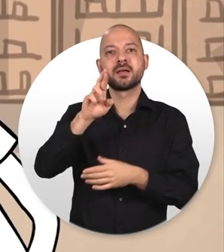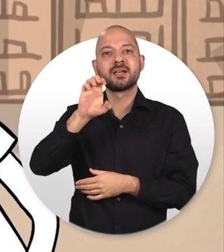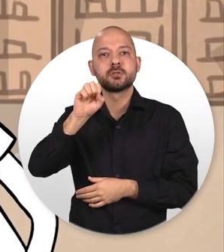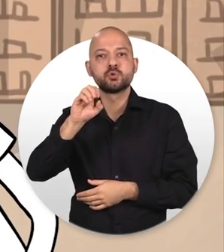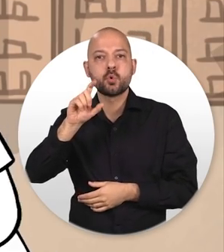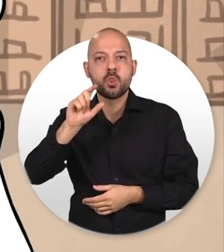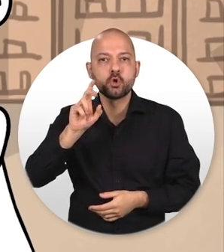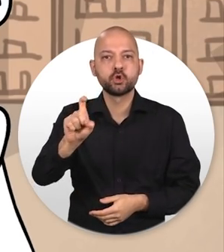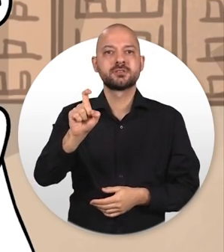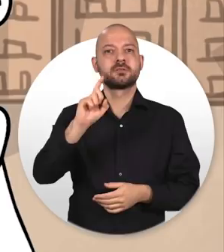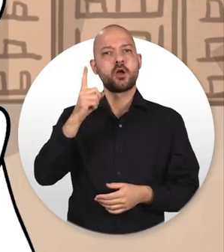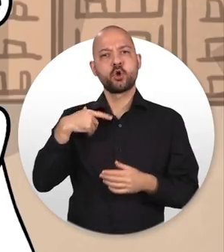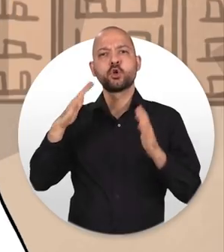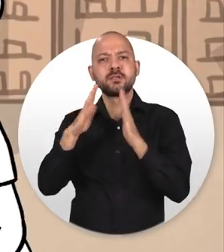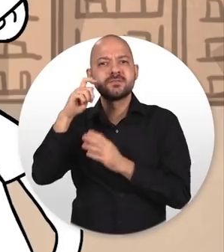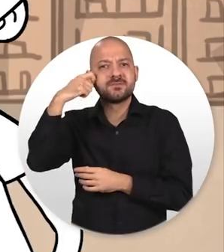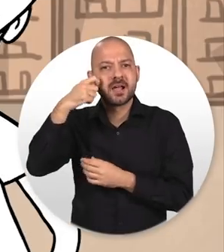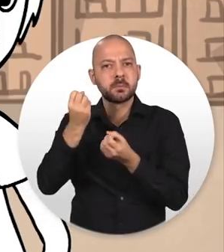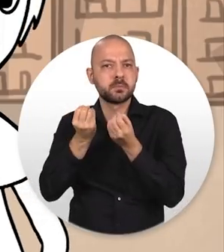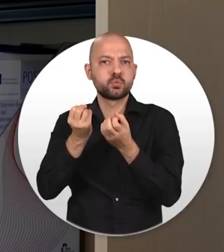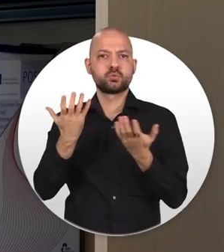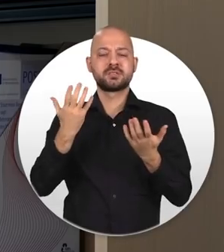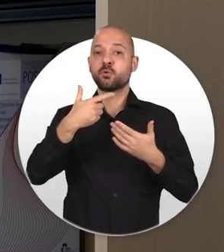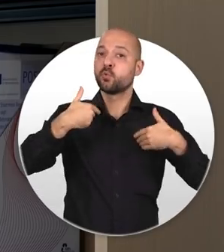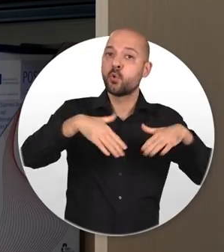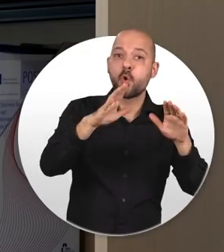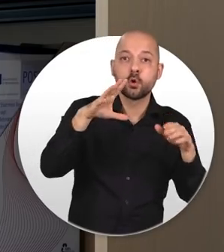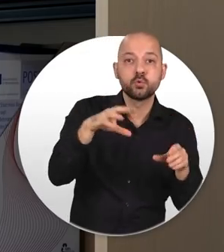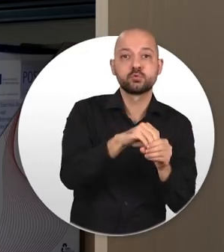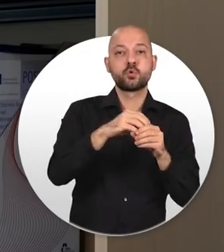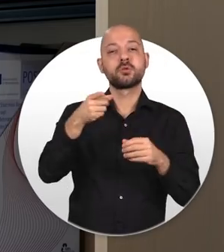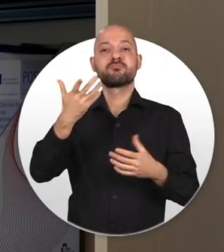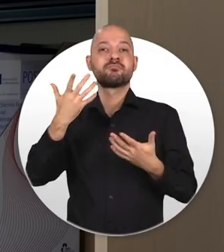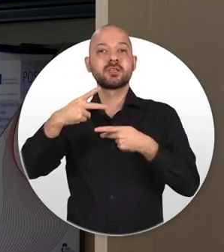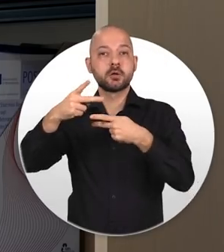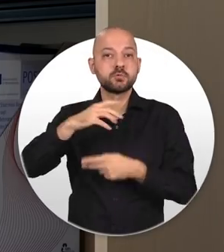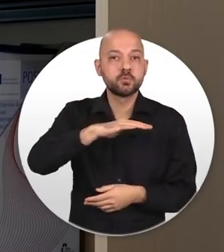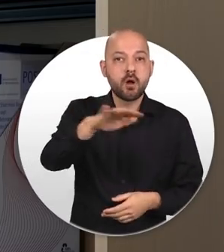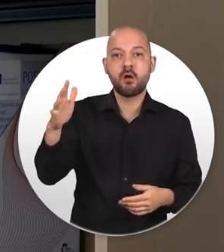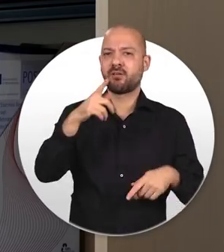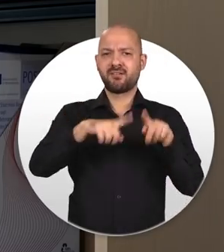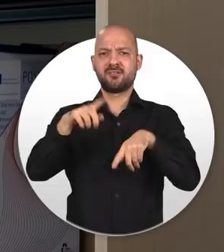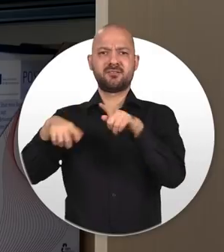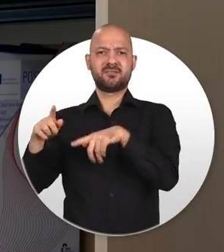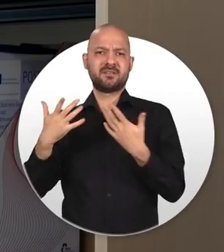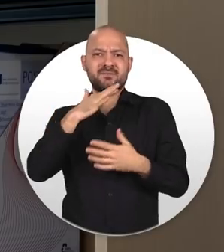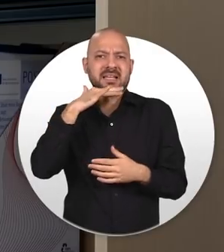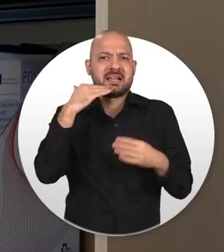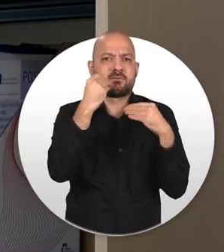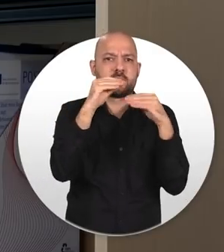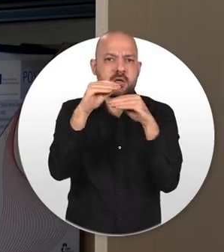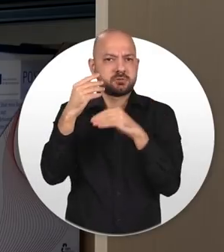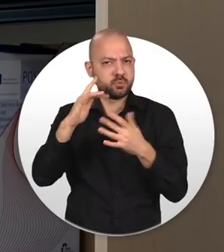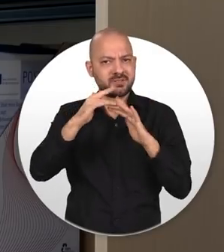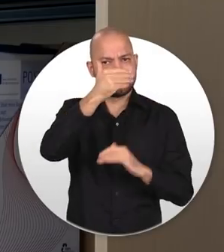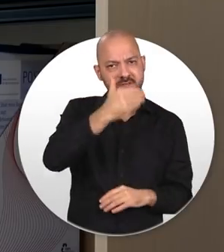und Transport pour tous. Sämtliche Informationen sammeln und strukturieren wir auch auf unserer Internet- und Facebook-Seite sowie in unserem